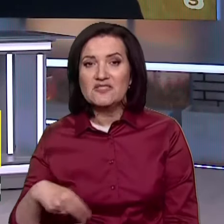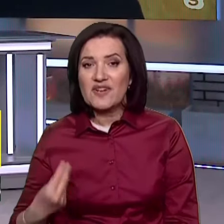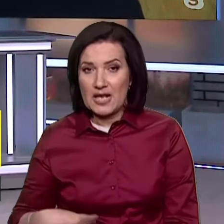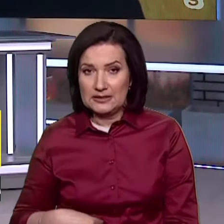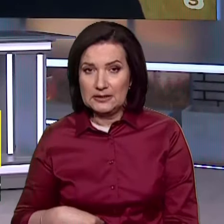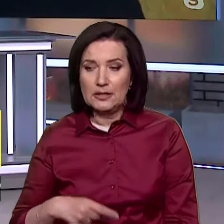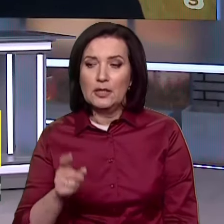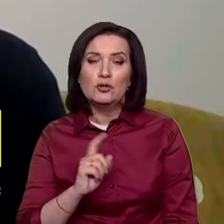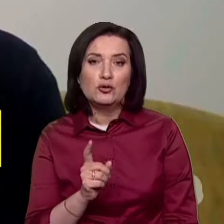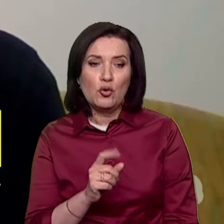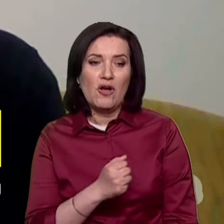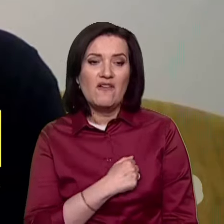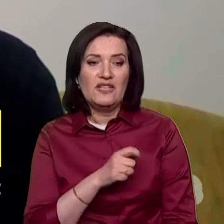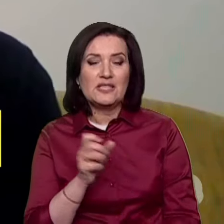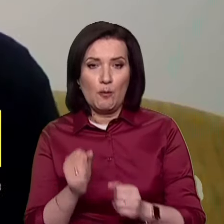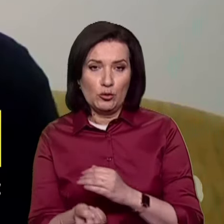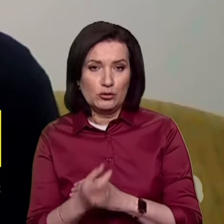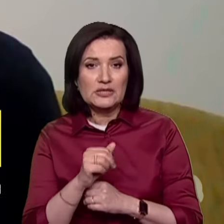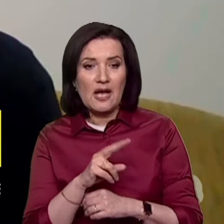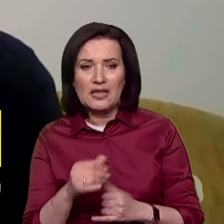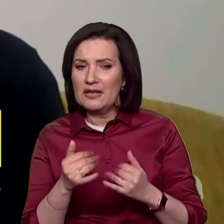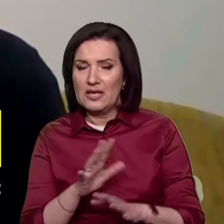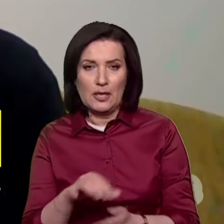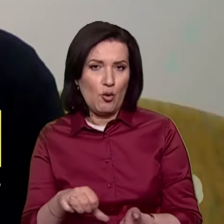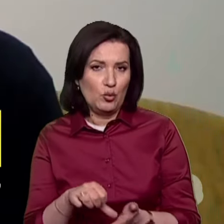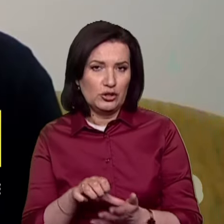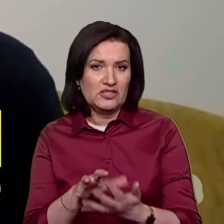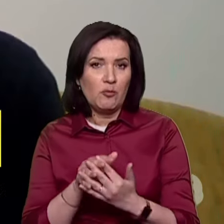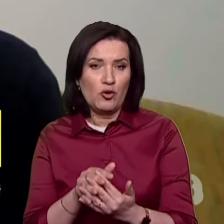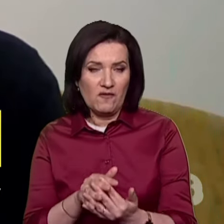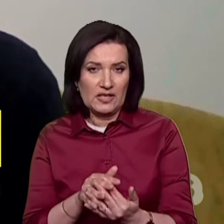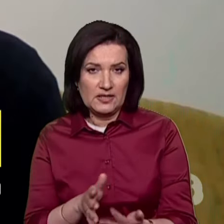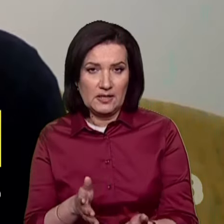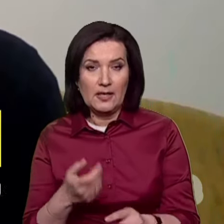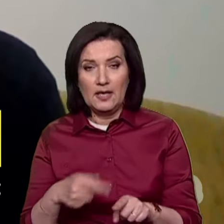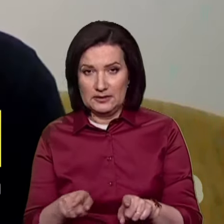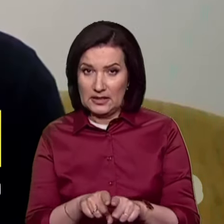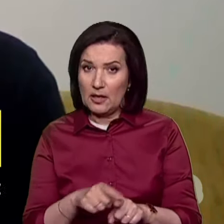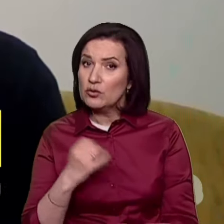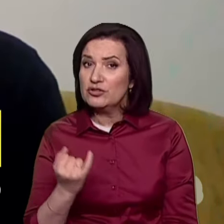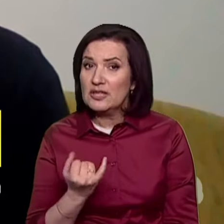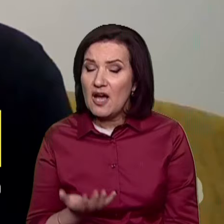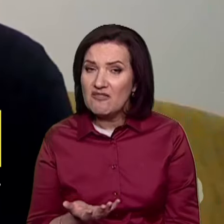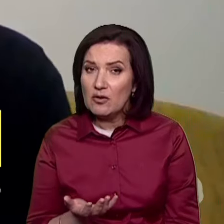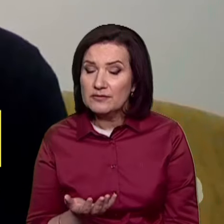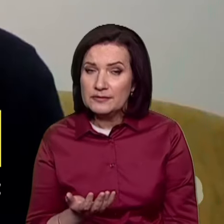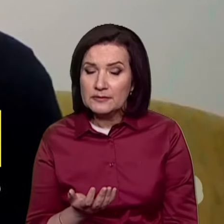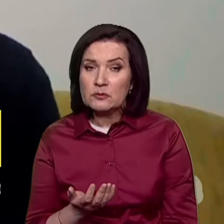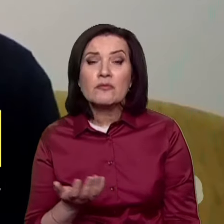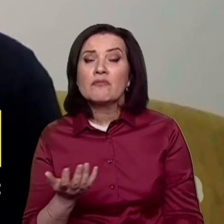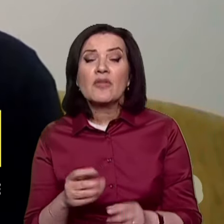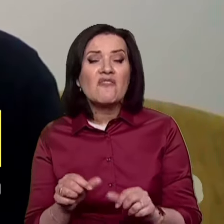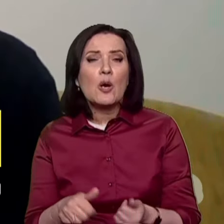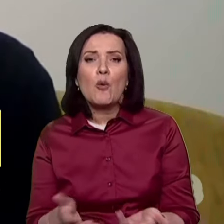Франції, що війська можуть з'явитися, але не для участі в бойових діях. Це теж цікаво. Ну, а в